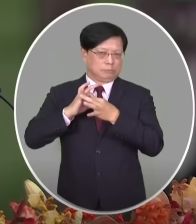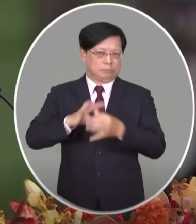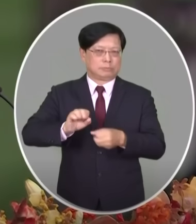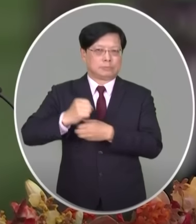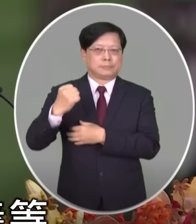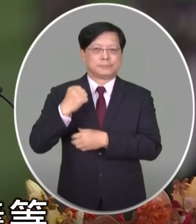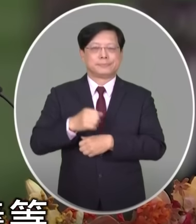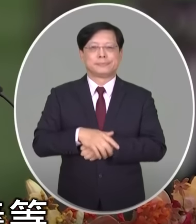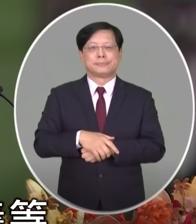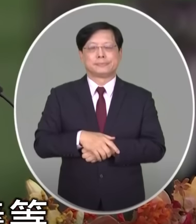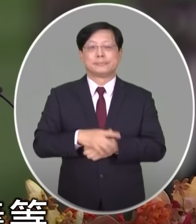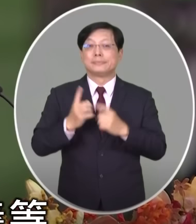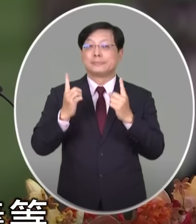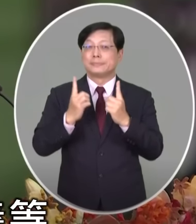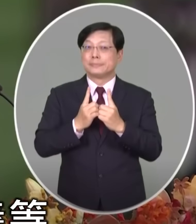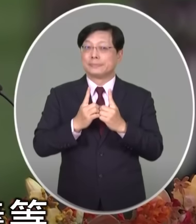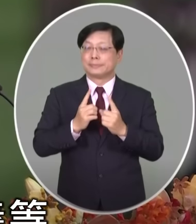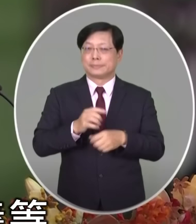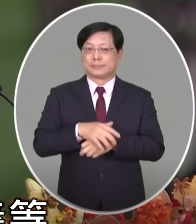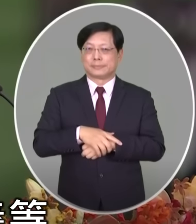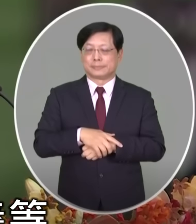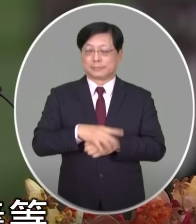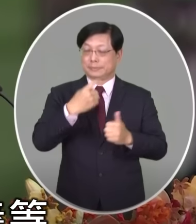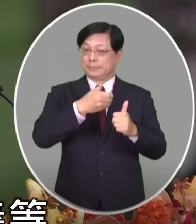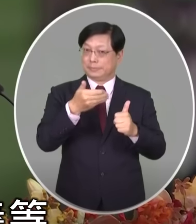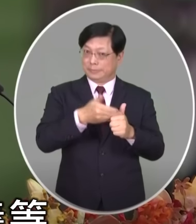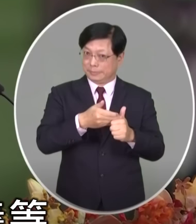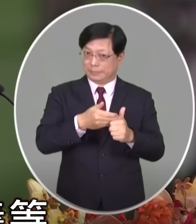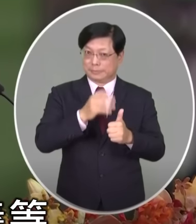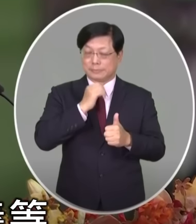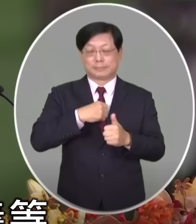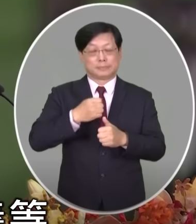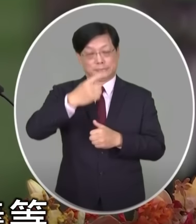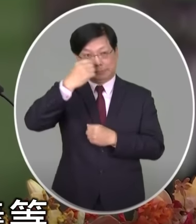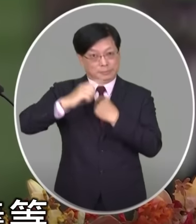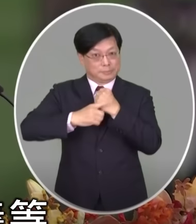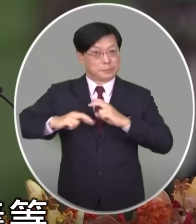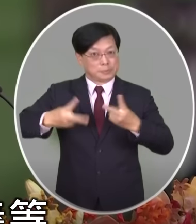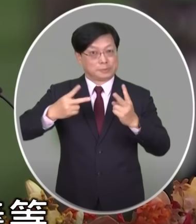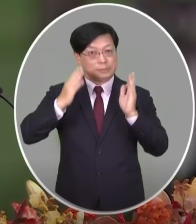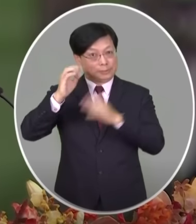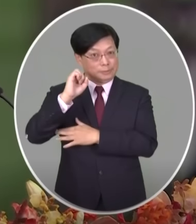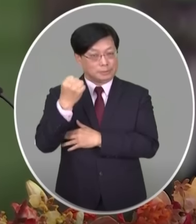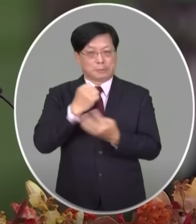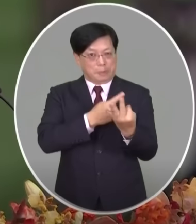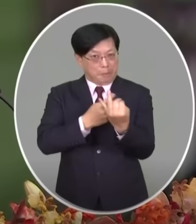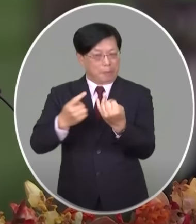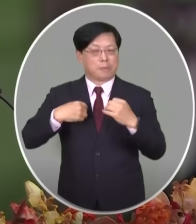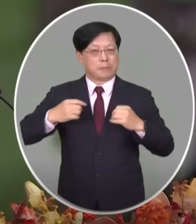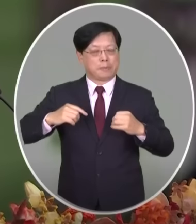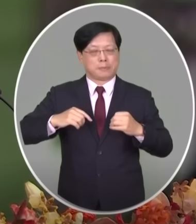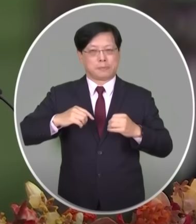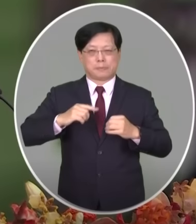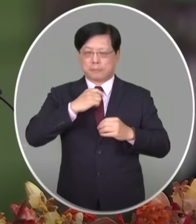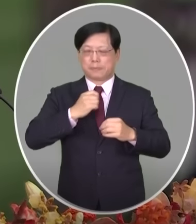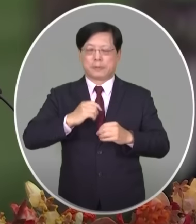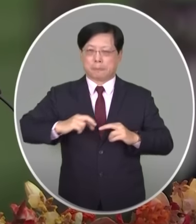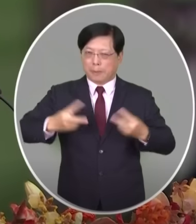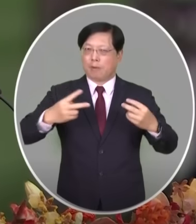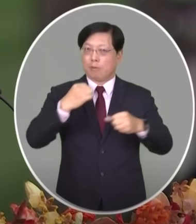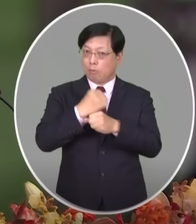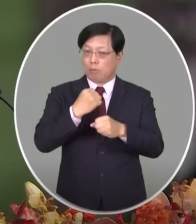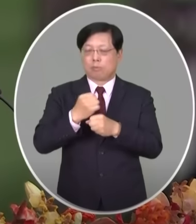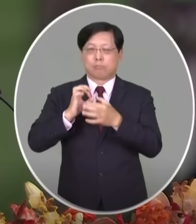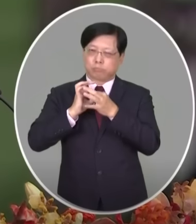化，对于教育、司法、转型正义等各项改革工作也都